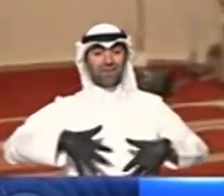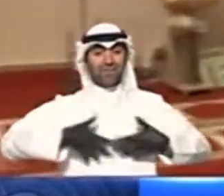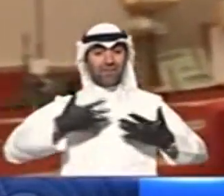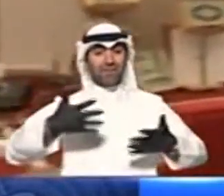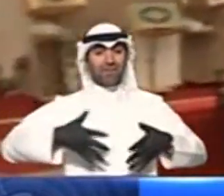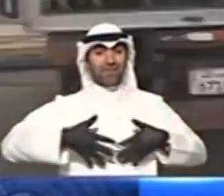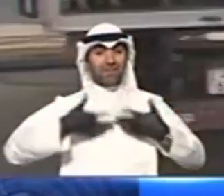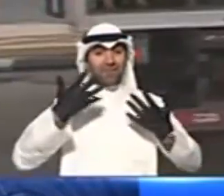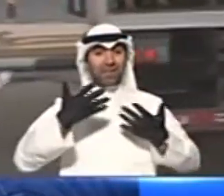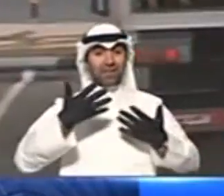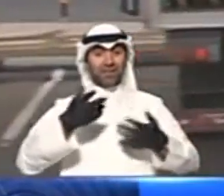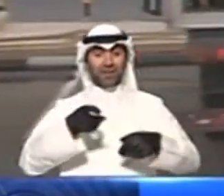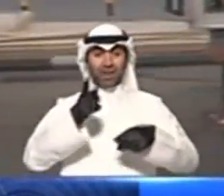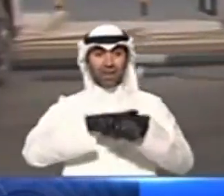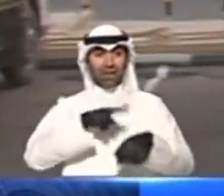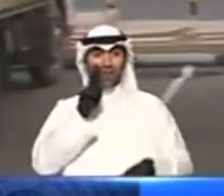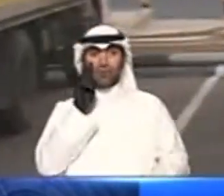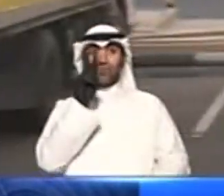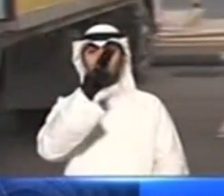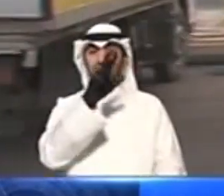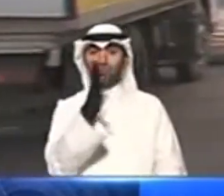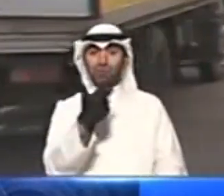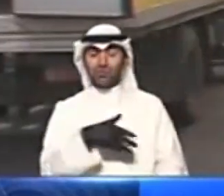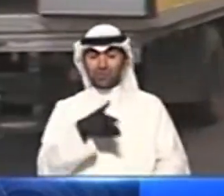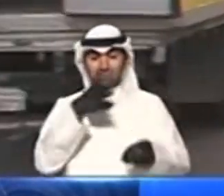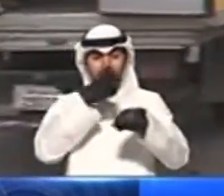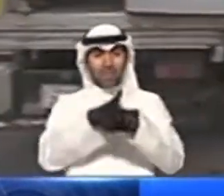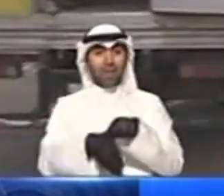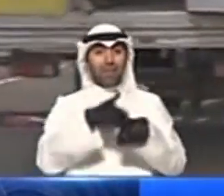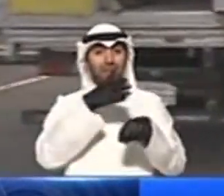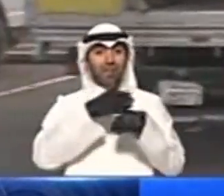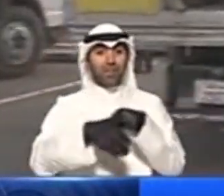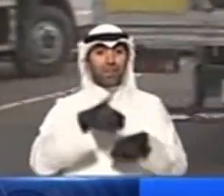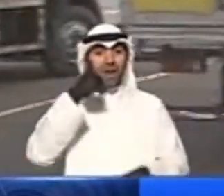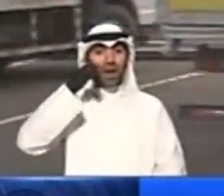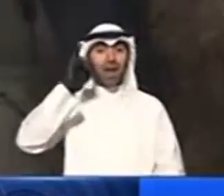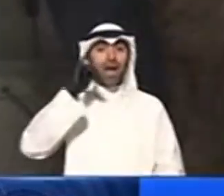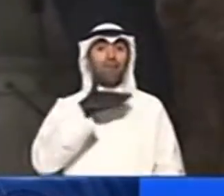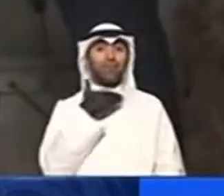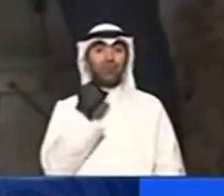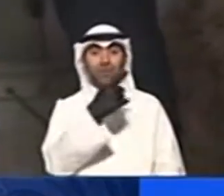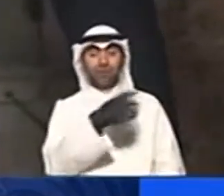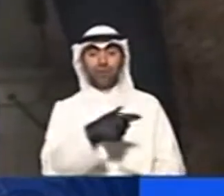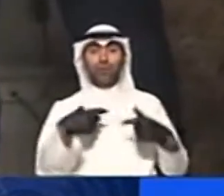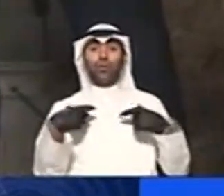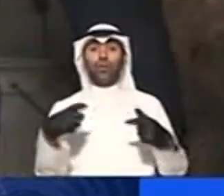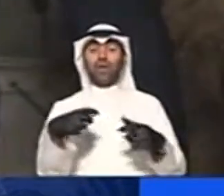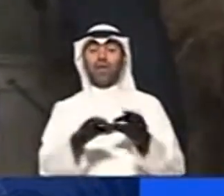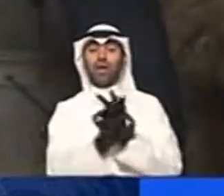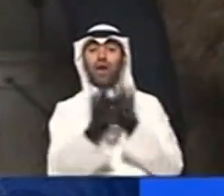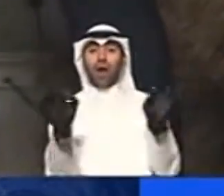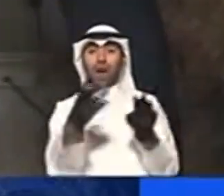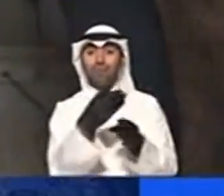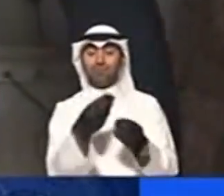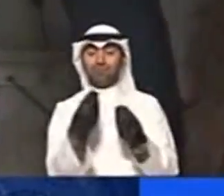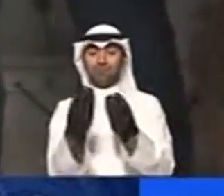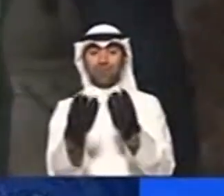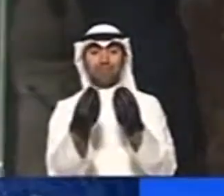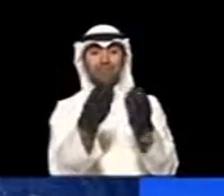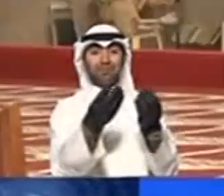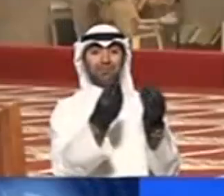فحسب، بل تجاوزت ذلك لذبح الذبائح في ساحة المسجد الكبير ابتهاجا بالعودة